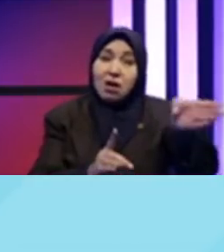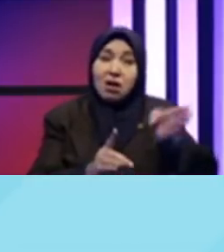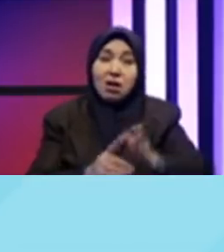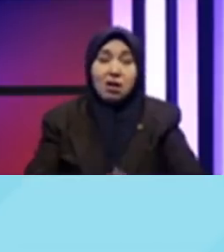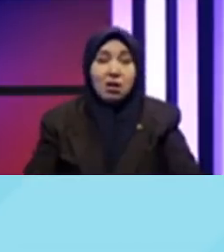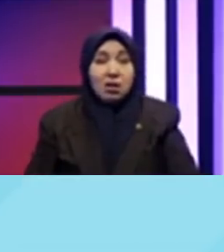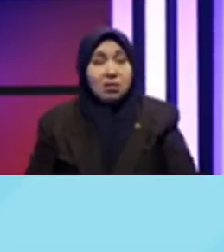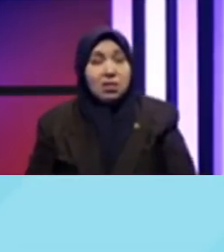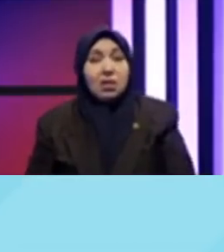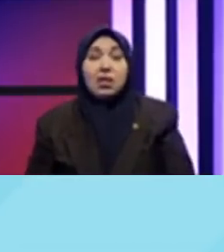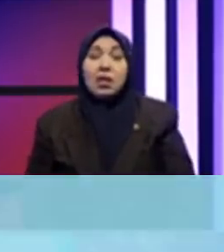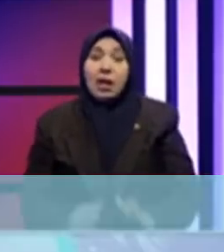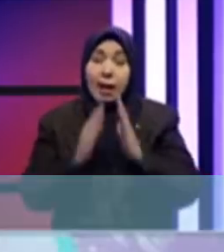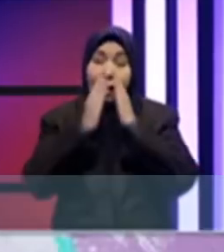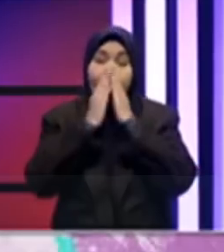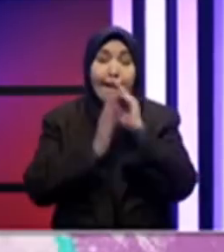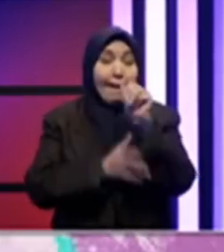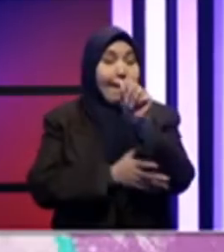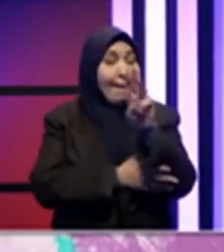الضالين.